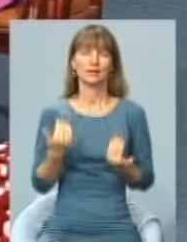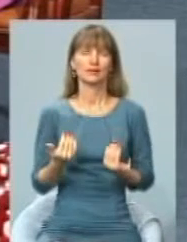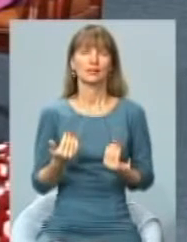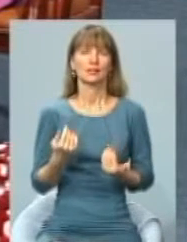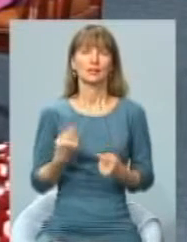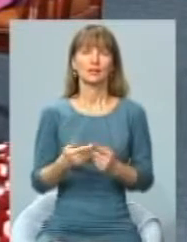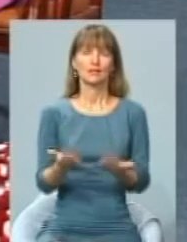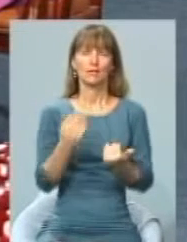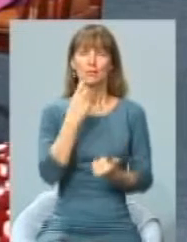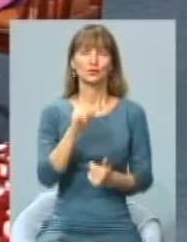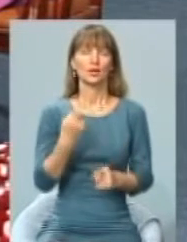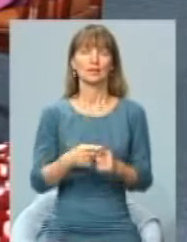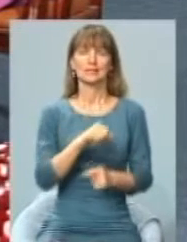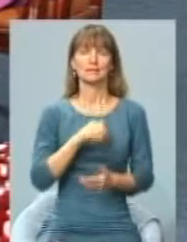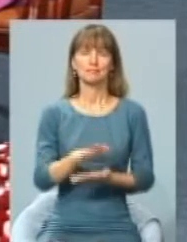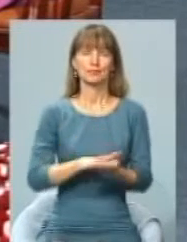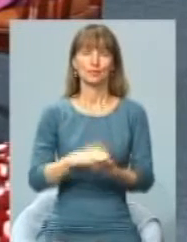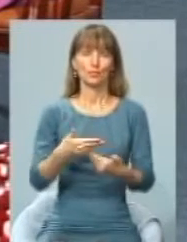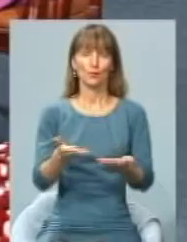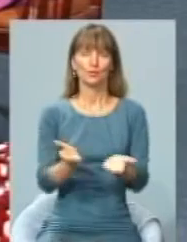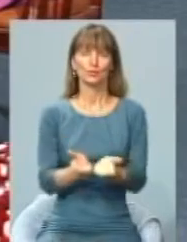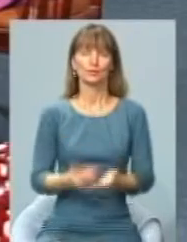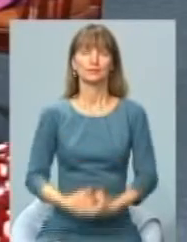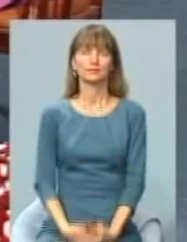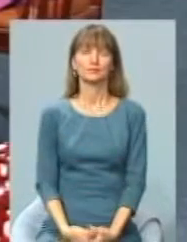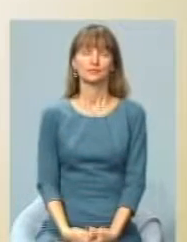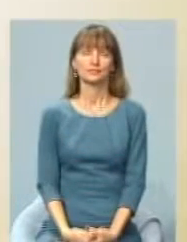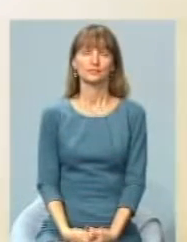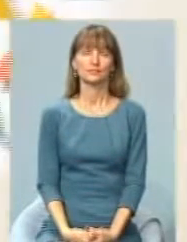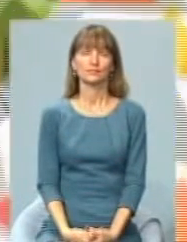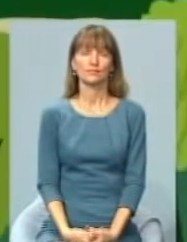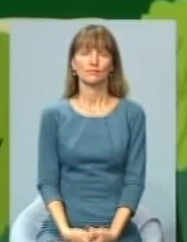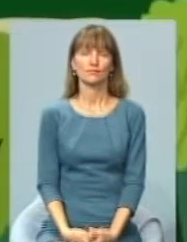електрики. Тож давайте поглянемо, що це за самомиючий посуд.